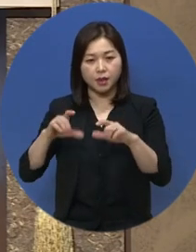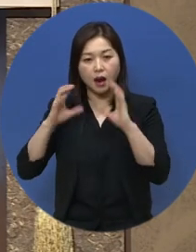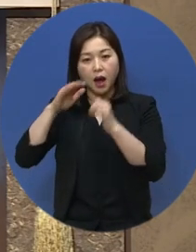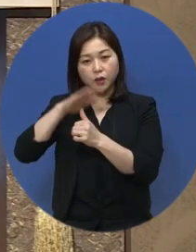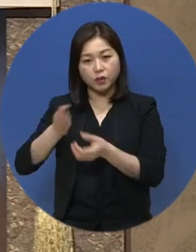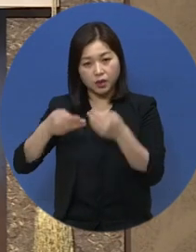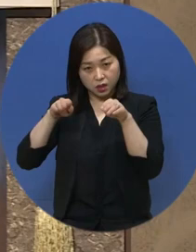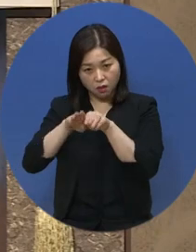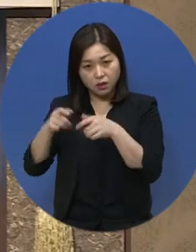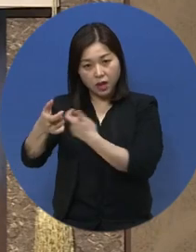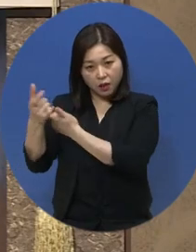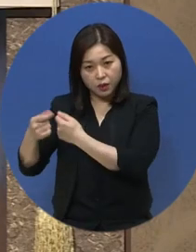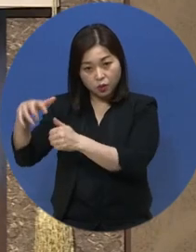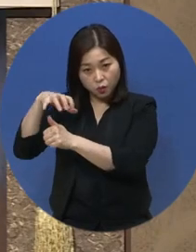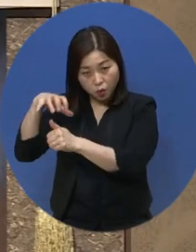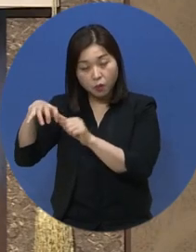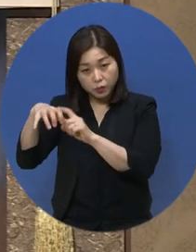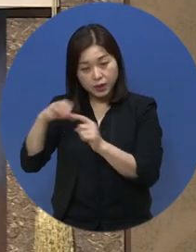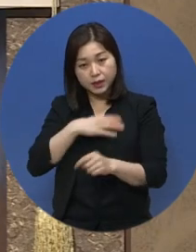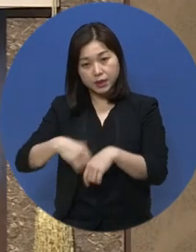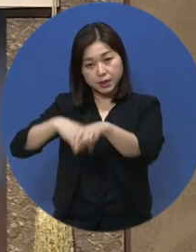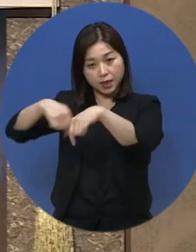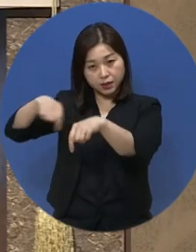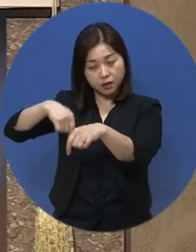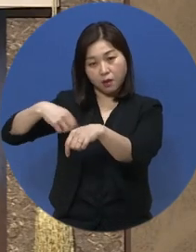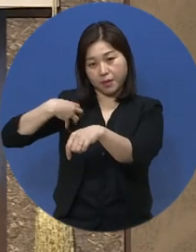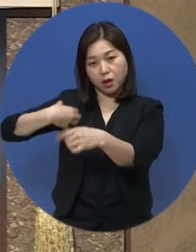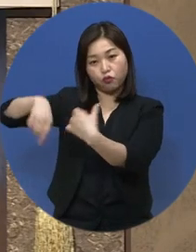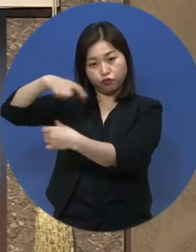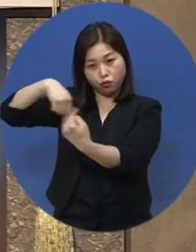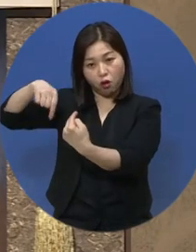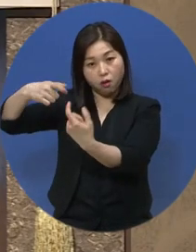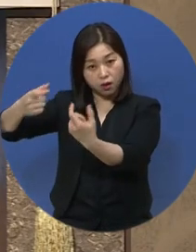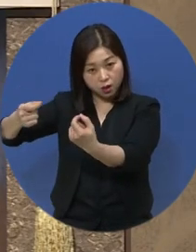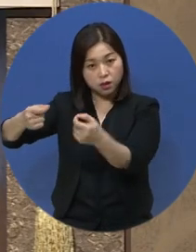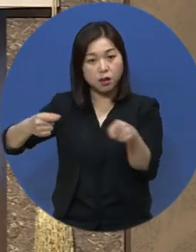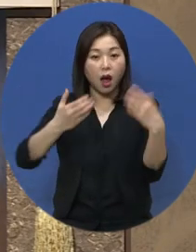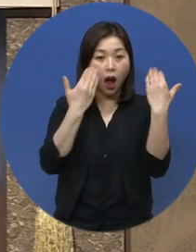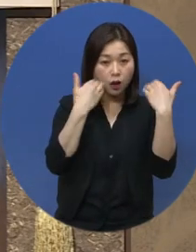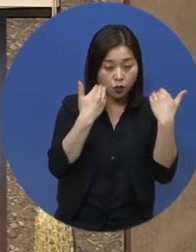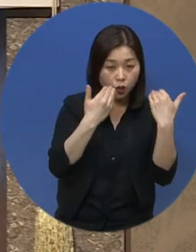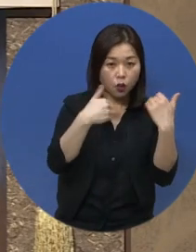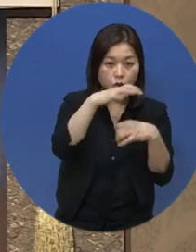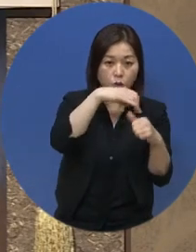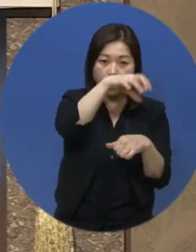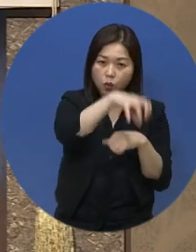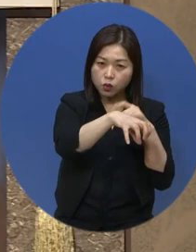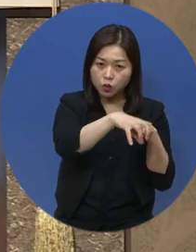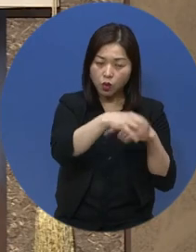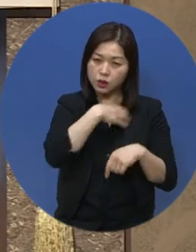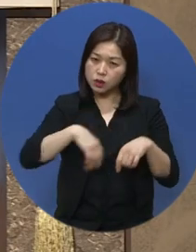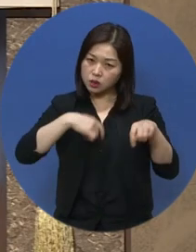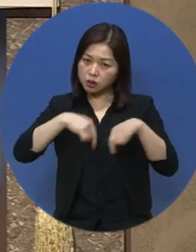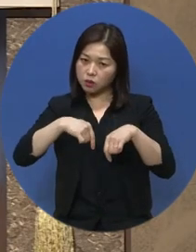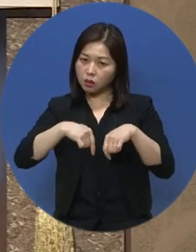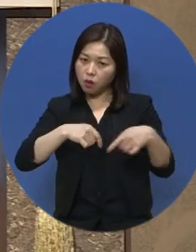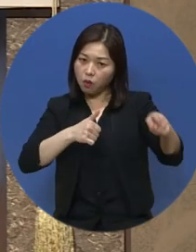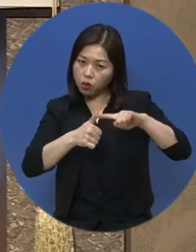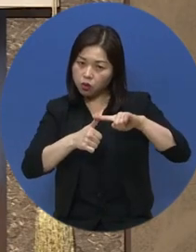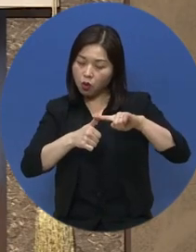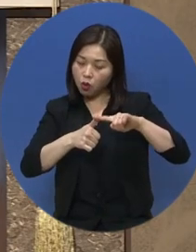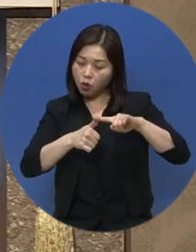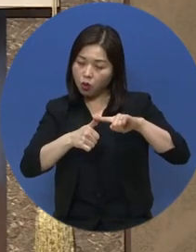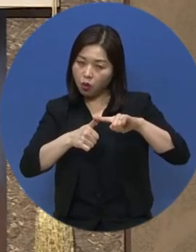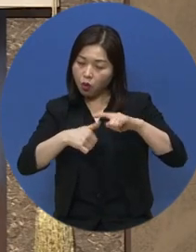다 함께 돌봄은 지자체에서 운영을 하는데 예. 또 이것을 학교 돌봄터도 지자체에서 운영을 하고 학교 내에 들어가서 운영을